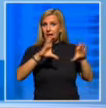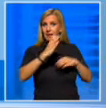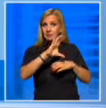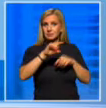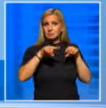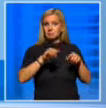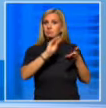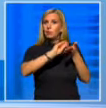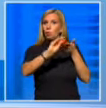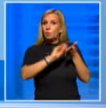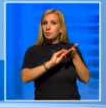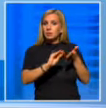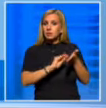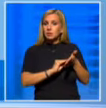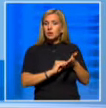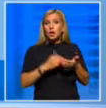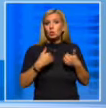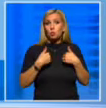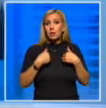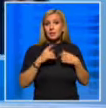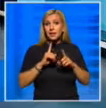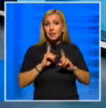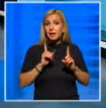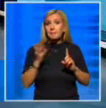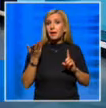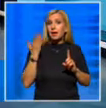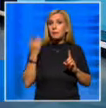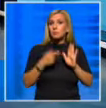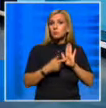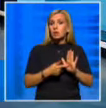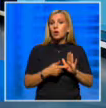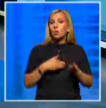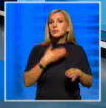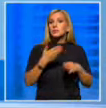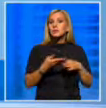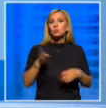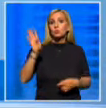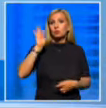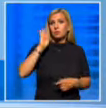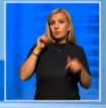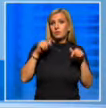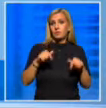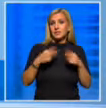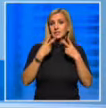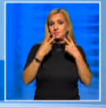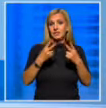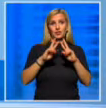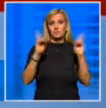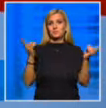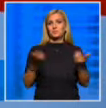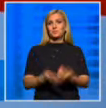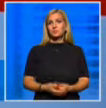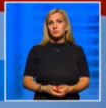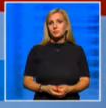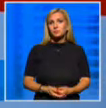описано. Така че, дори и ние да не го бяхме посочили, като се стигна до изслушването, тези неща излизат на бял свят.